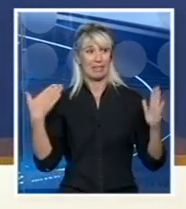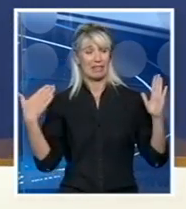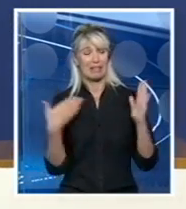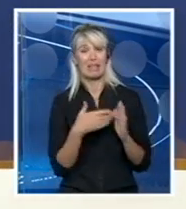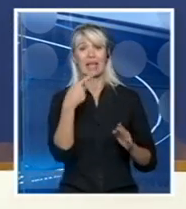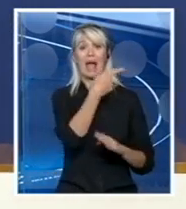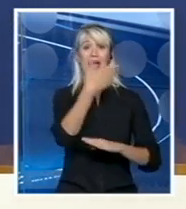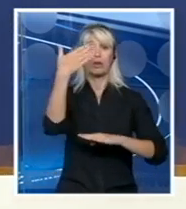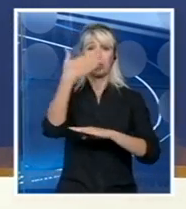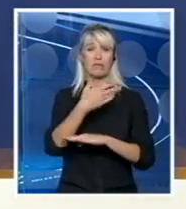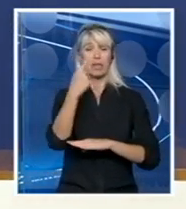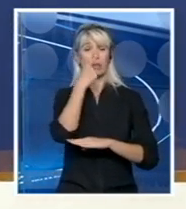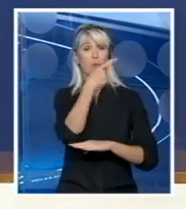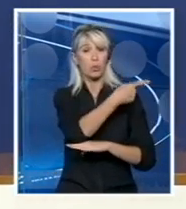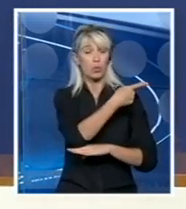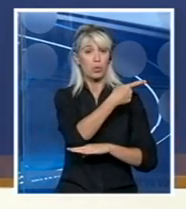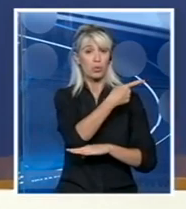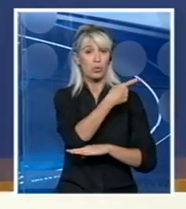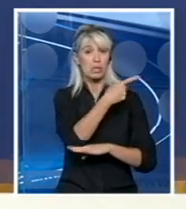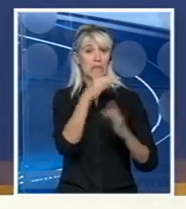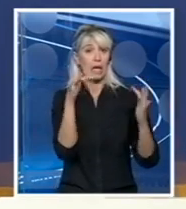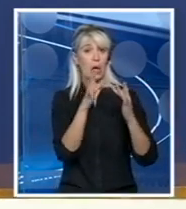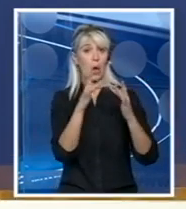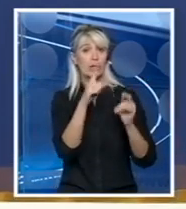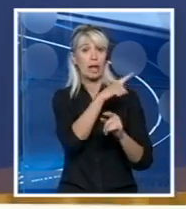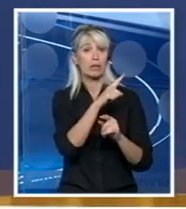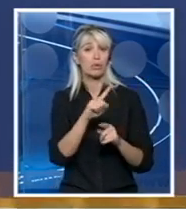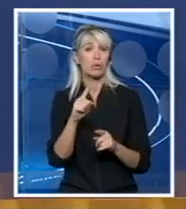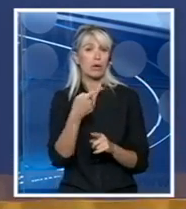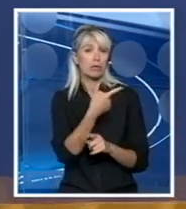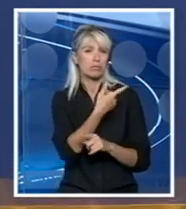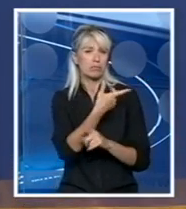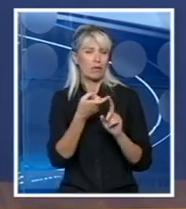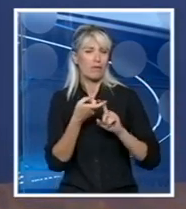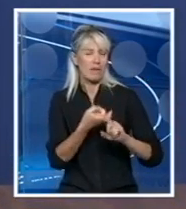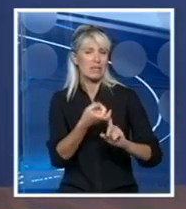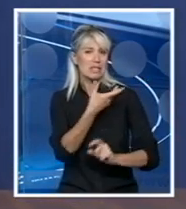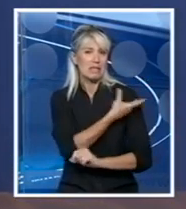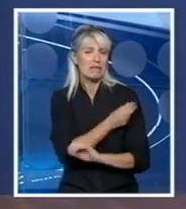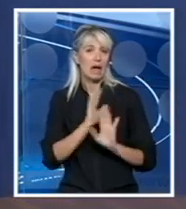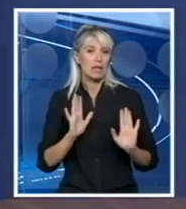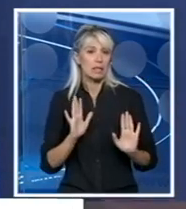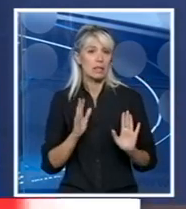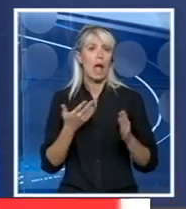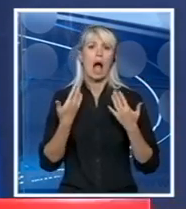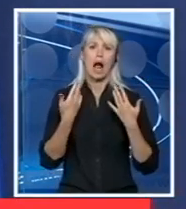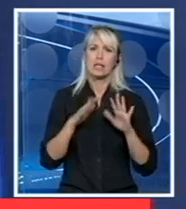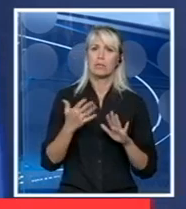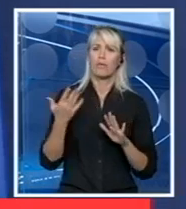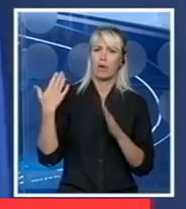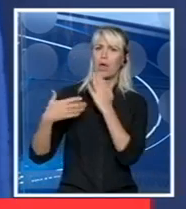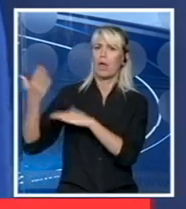je izašla sa prvom registrovanom vakcinom, ali da je govora o tome bilo, sasvim